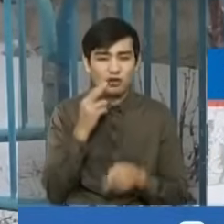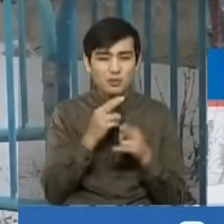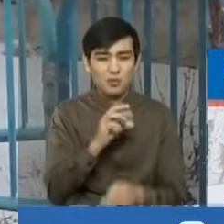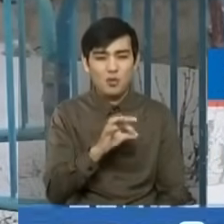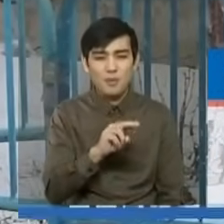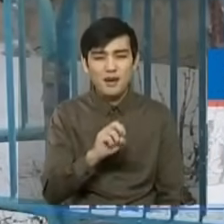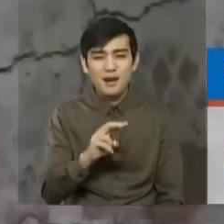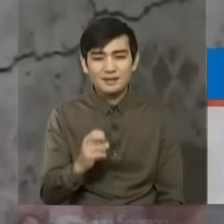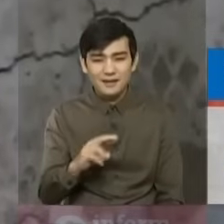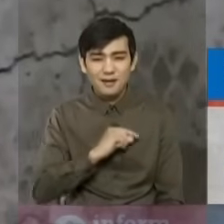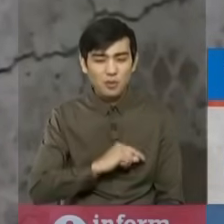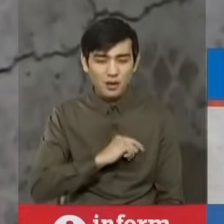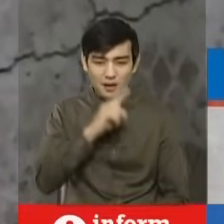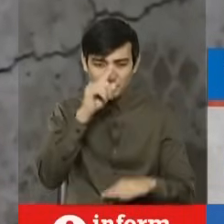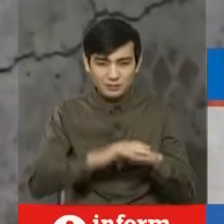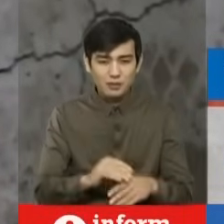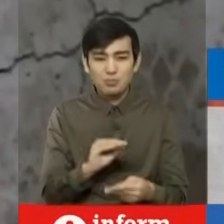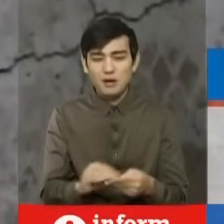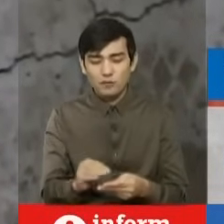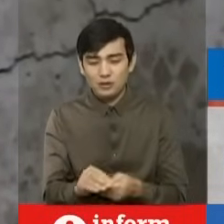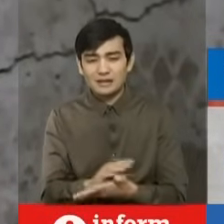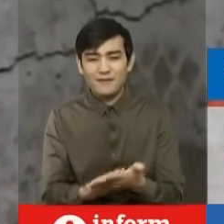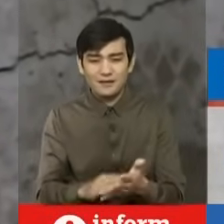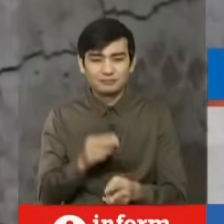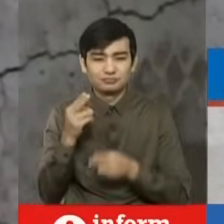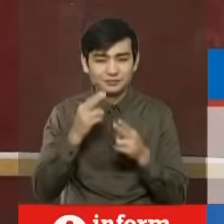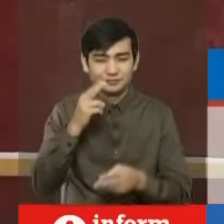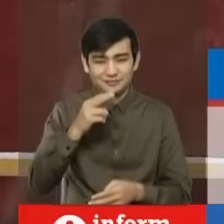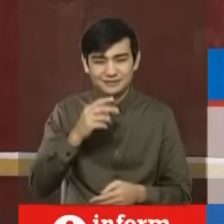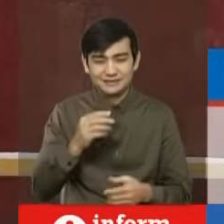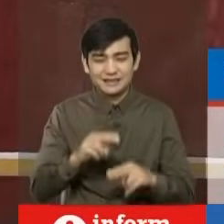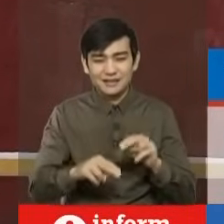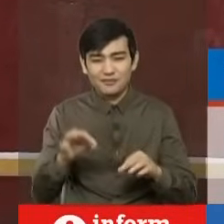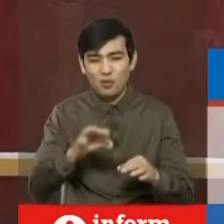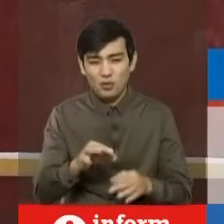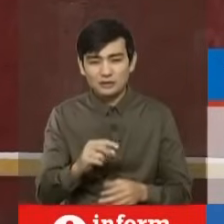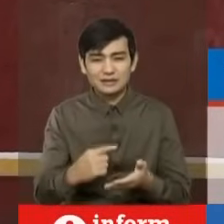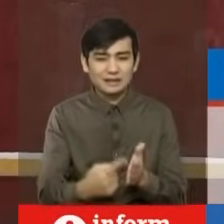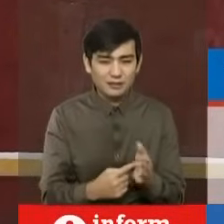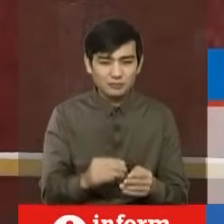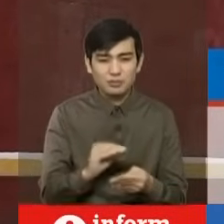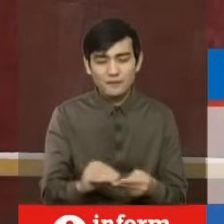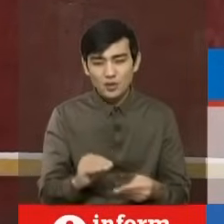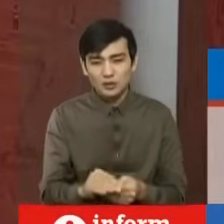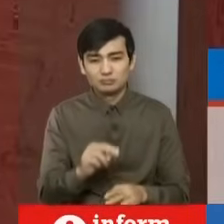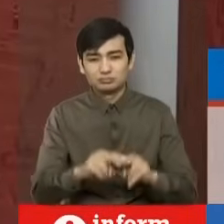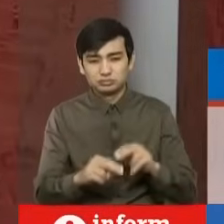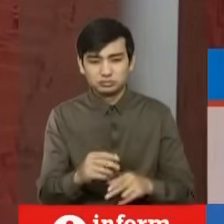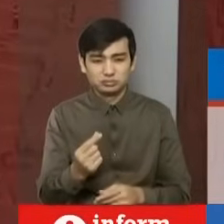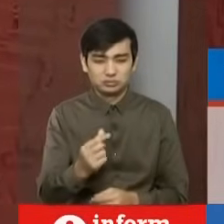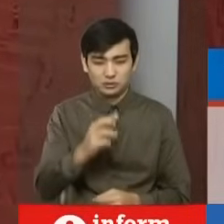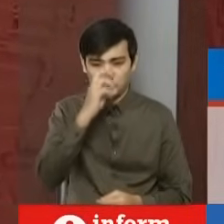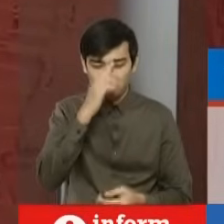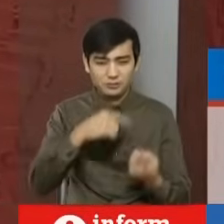впрочем работни мены вновь подавать заявление в отделе строительства по-прежнему требуют чтобы застройщик вернул бюджету